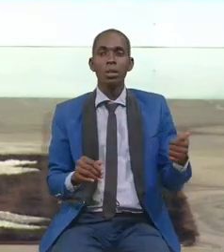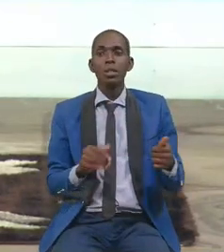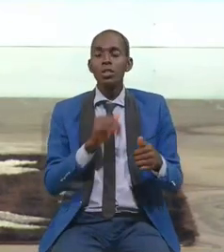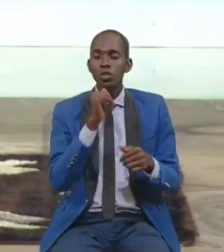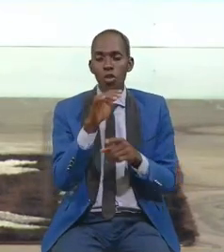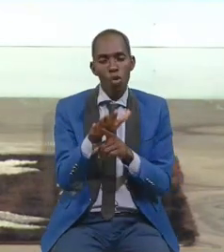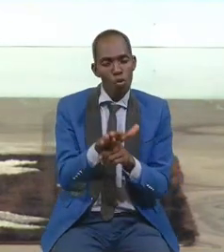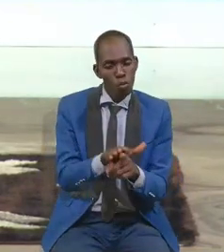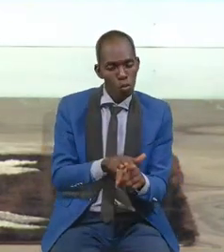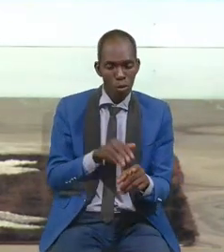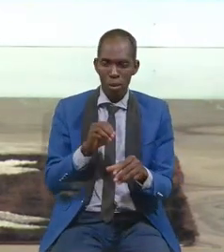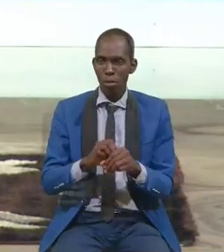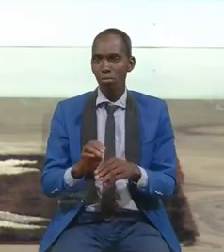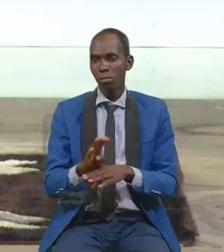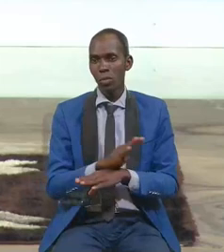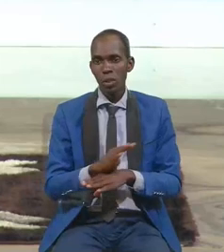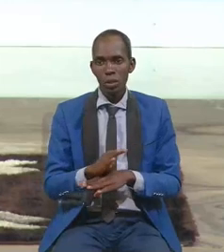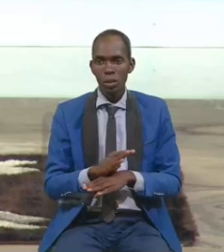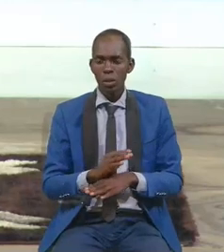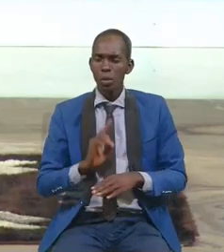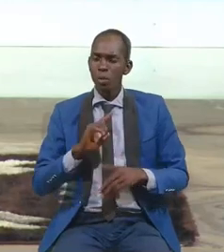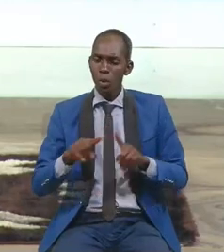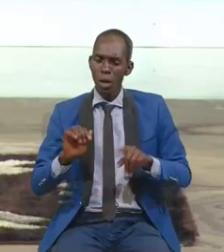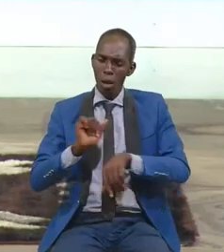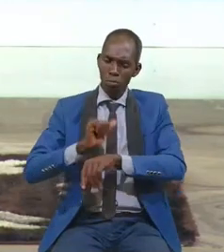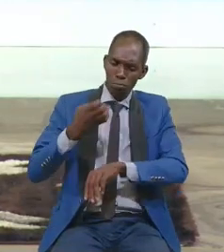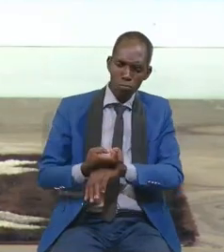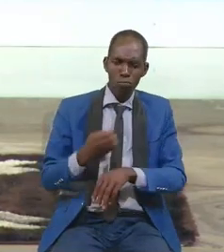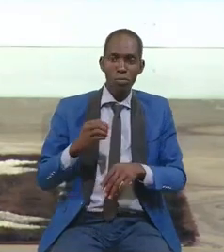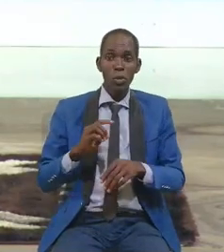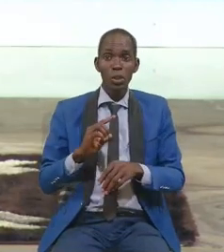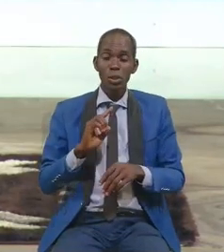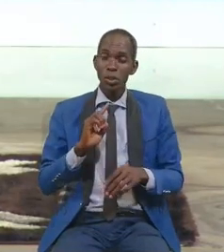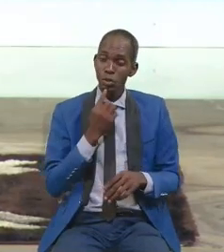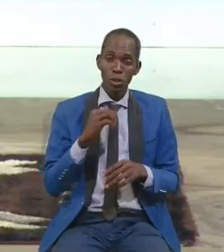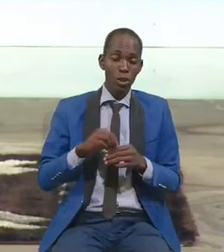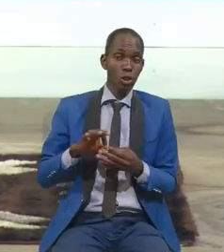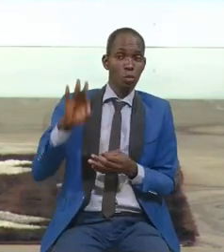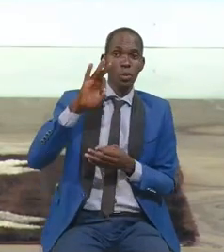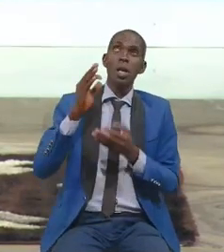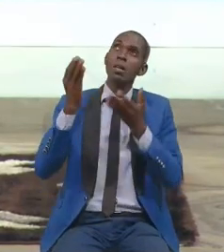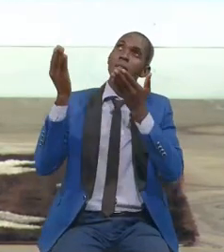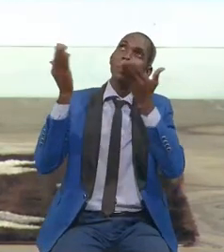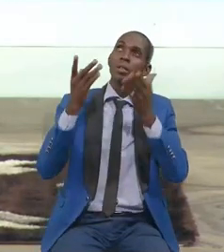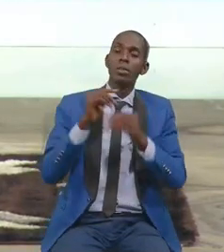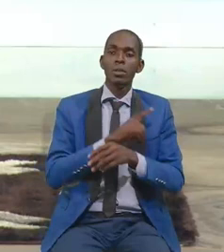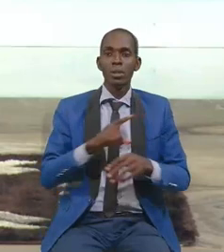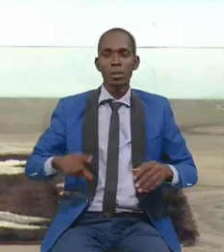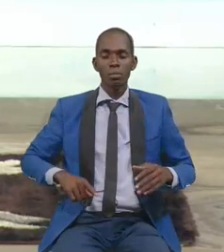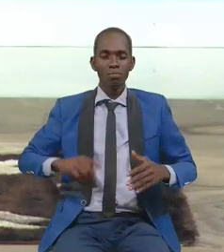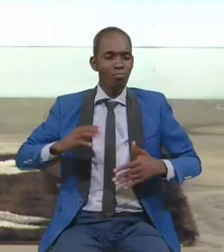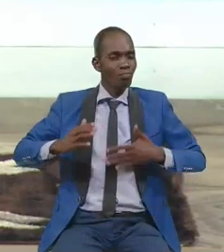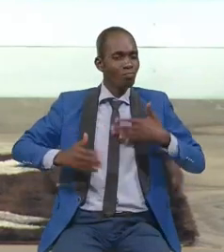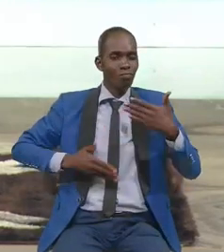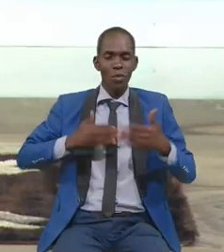réciproque. Ayez du zèle et non de la paresse. Soyez fervents d'esprit, servez le Seigneur. Réjouissez-vous en